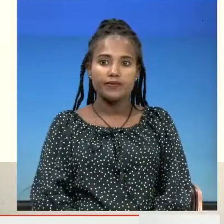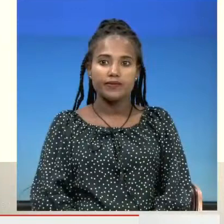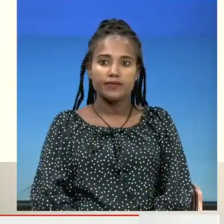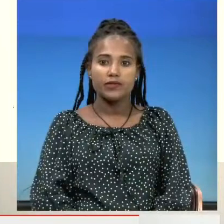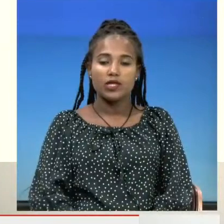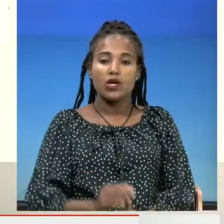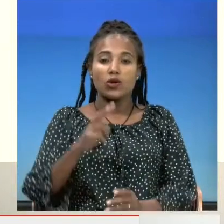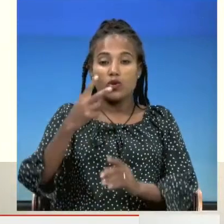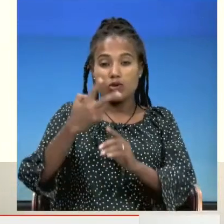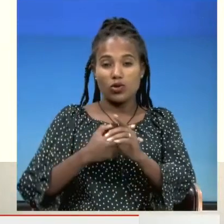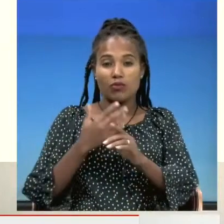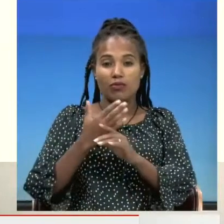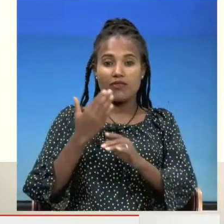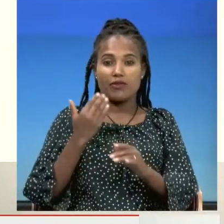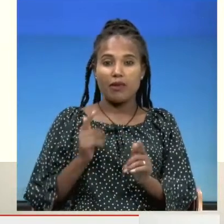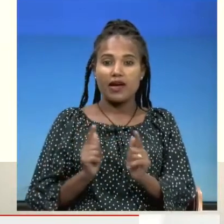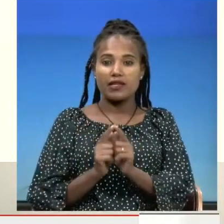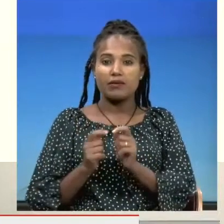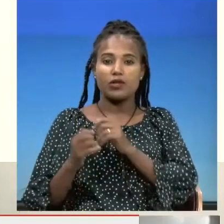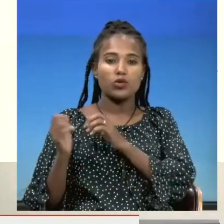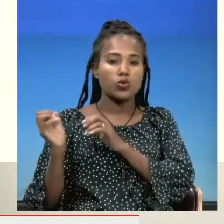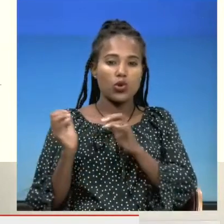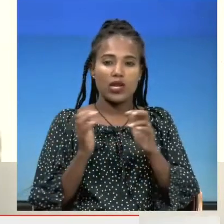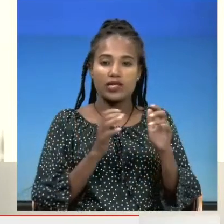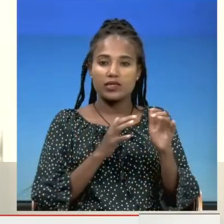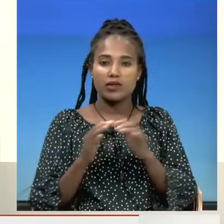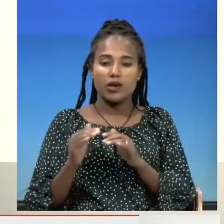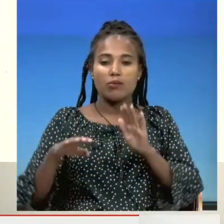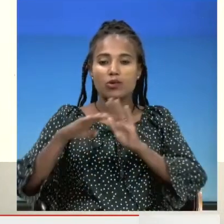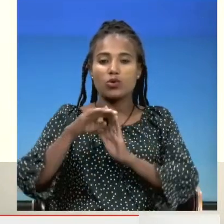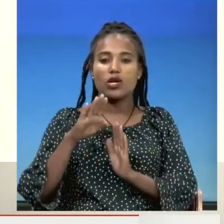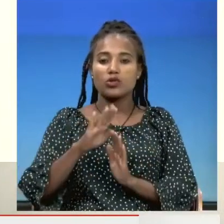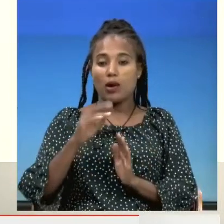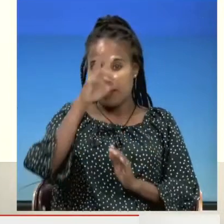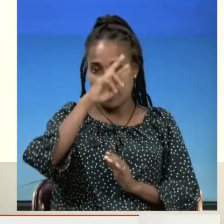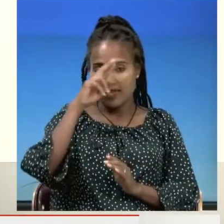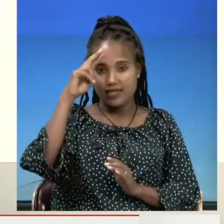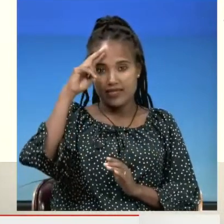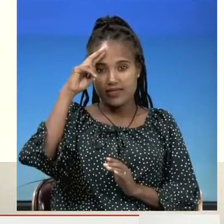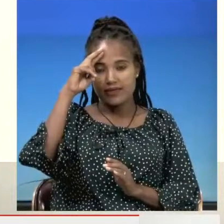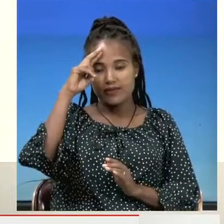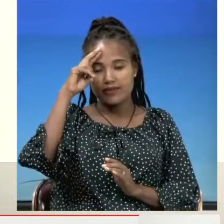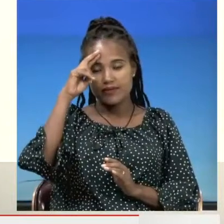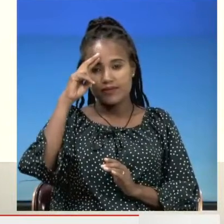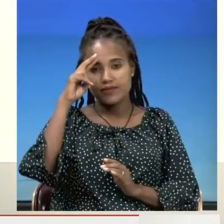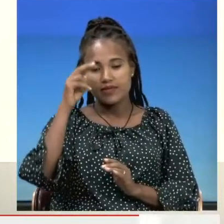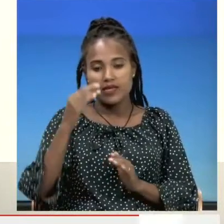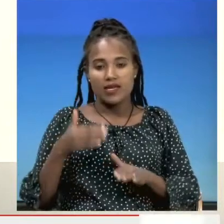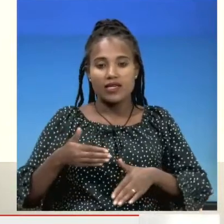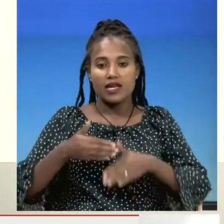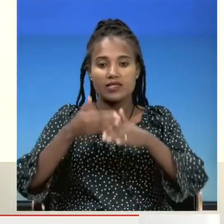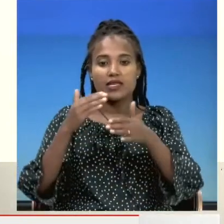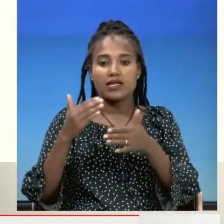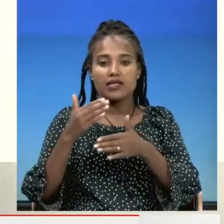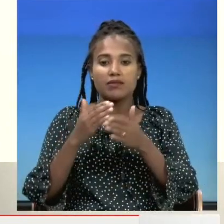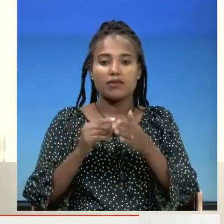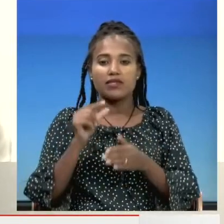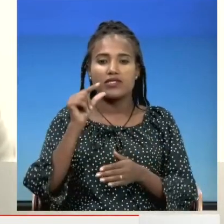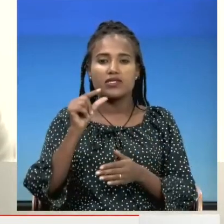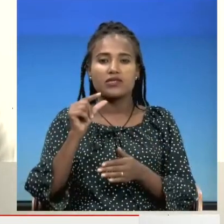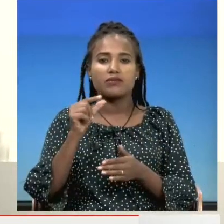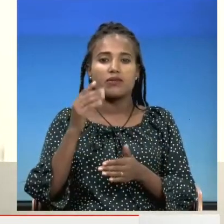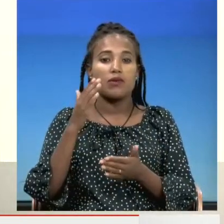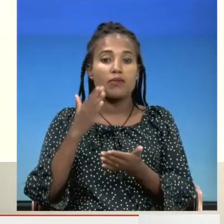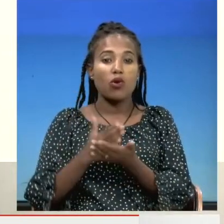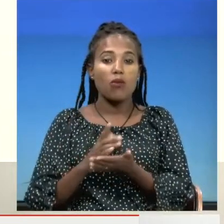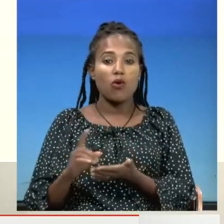ከሁለት ወር በፊት በገጠመን ጦርነት በተወካዮቻቸው አማካኝነት የህዳሴ ግድብ ላፍታ የሚቆም